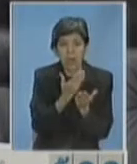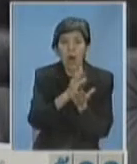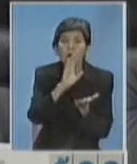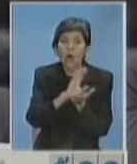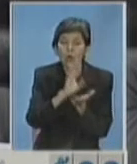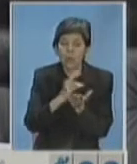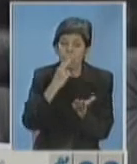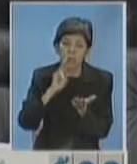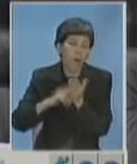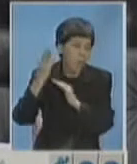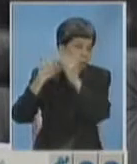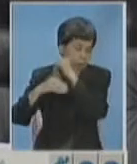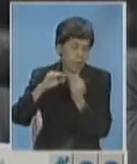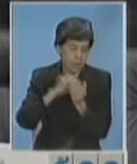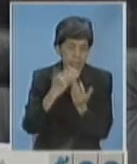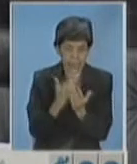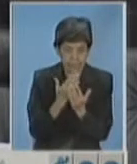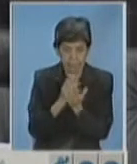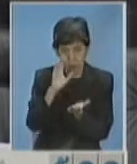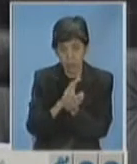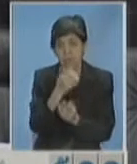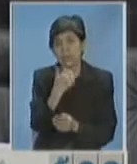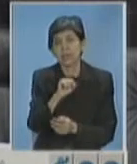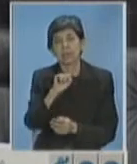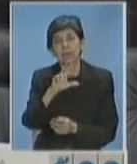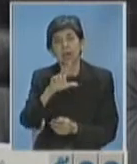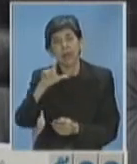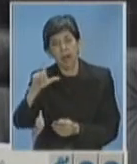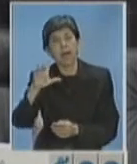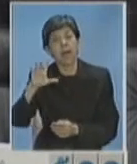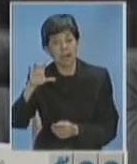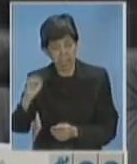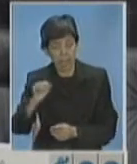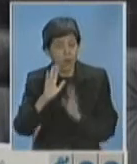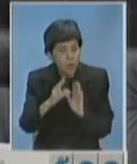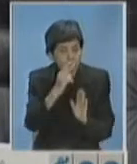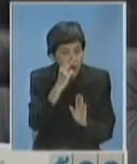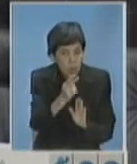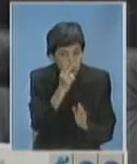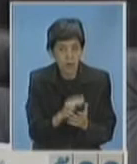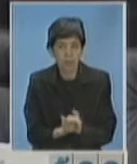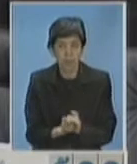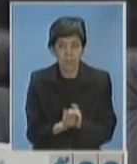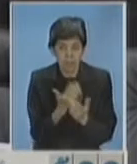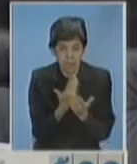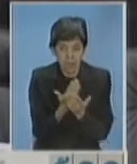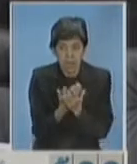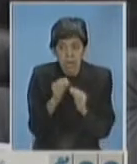านจดหมายเหตุแล้วก็มีงบประมาณอยู่13,500,000 บาทดิฉันขอให้ที่ประชุมได้โปรดพิจารณานะคะว่าการ